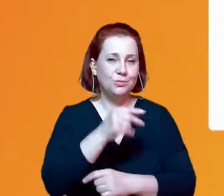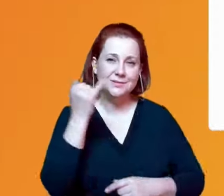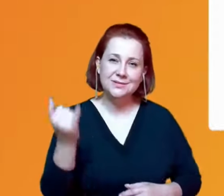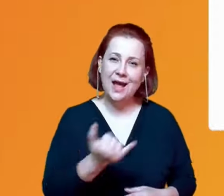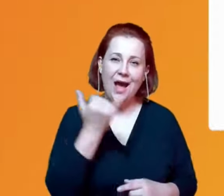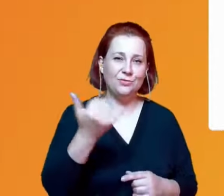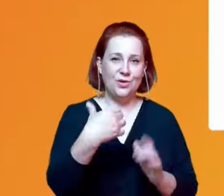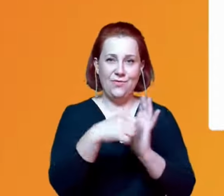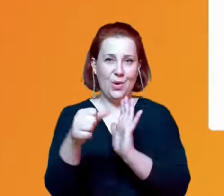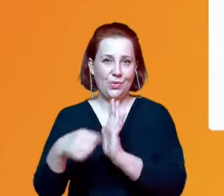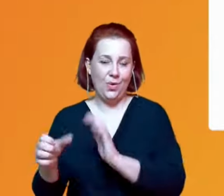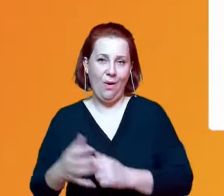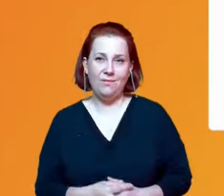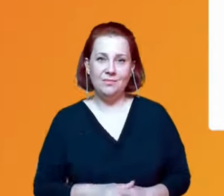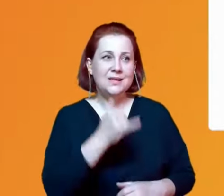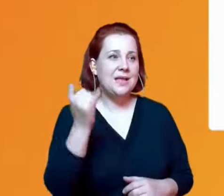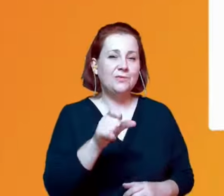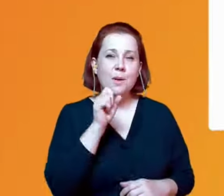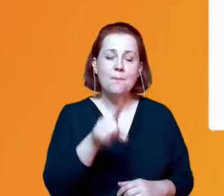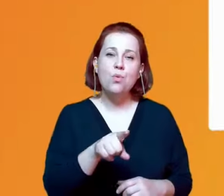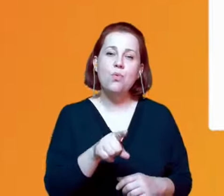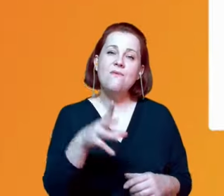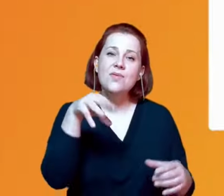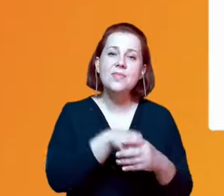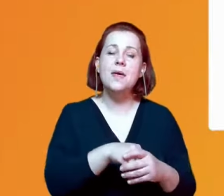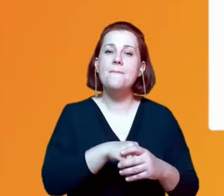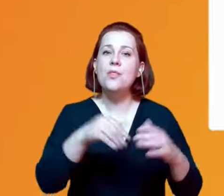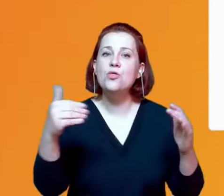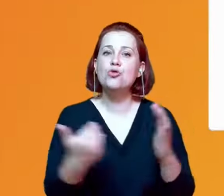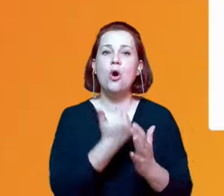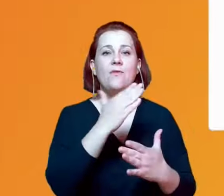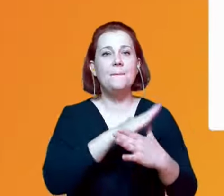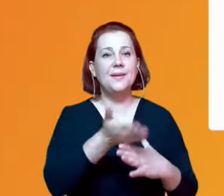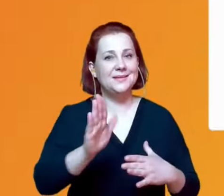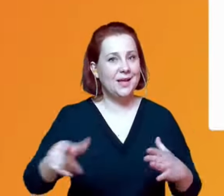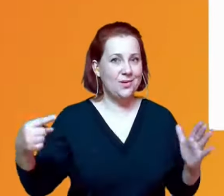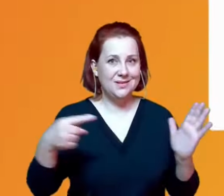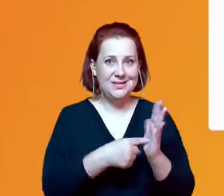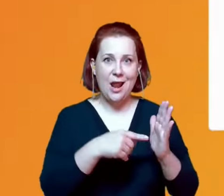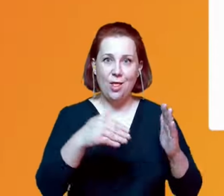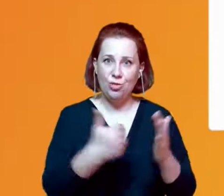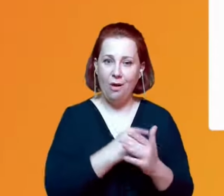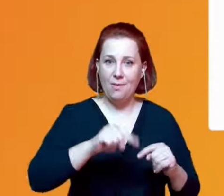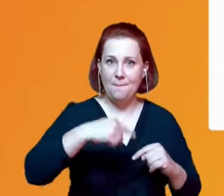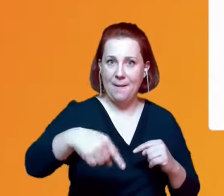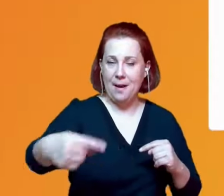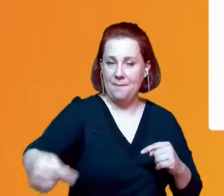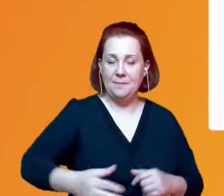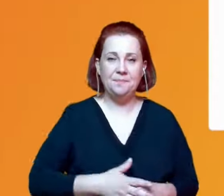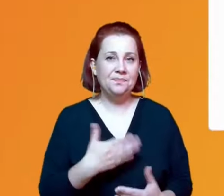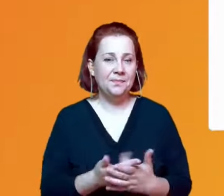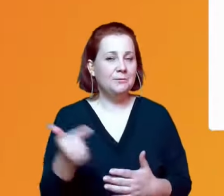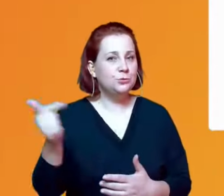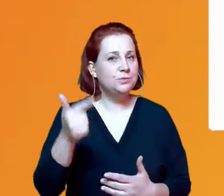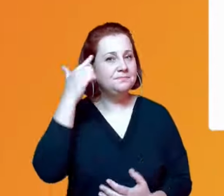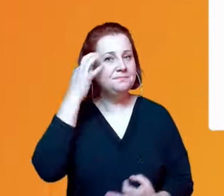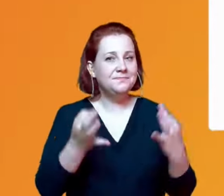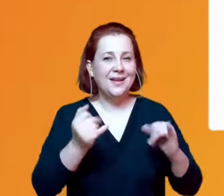edycji pojawiają się nowe międzynarodowe cele i musimy zastanowić się nad tym, jak takie